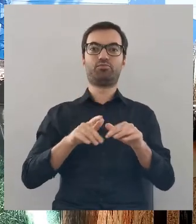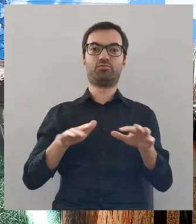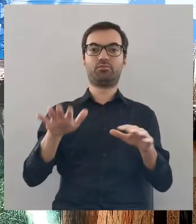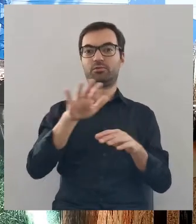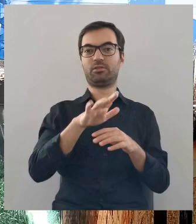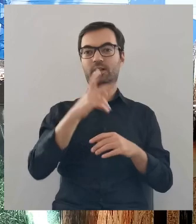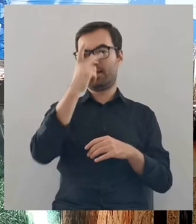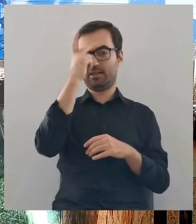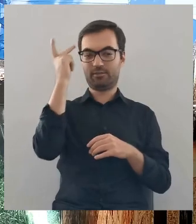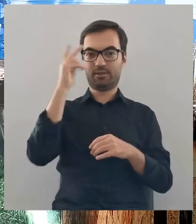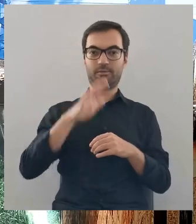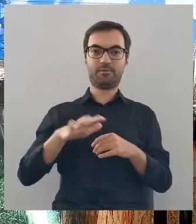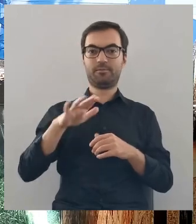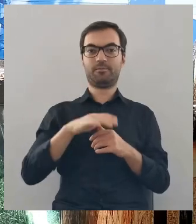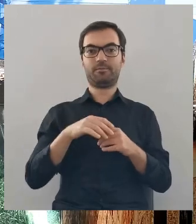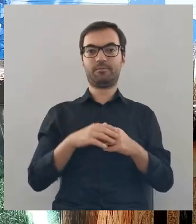są